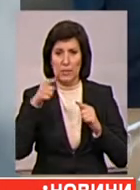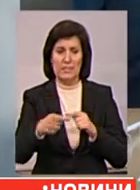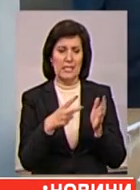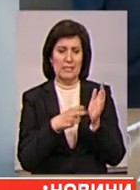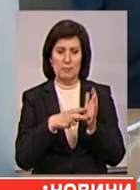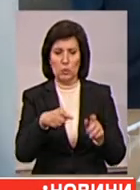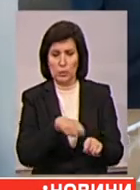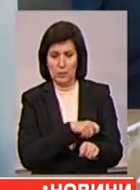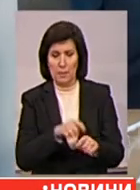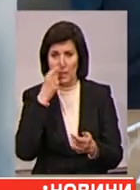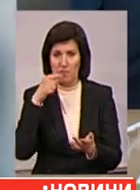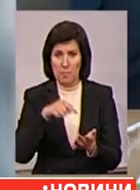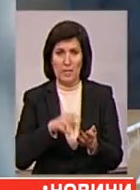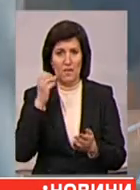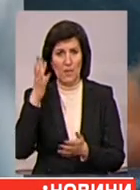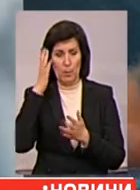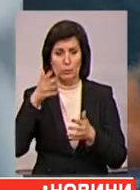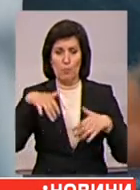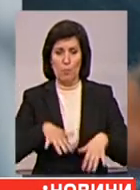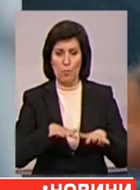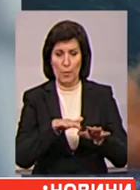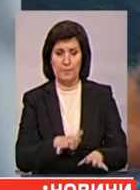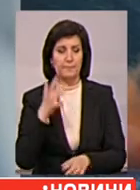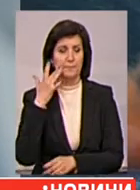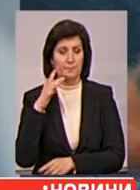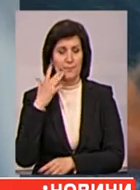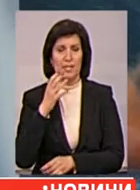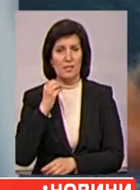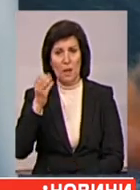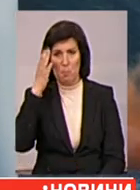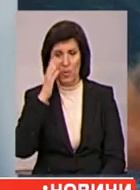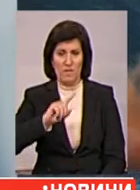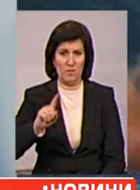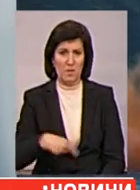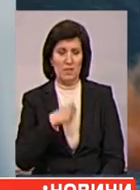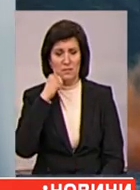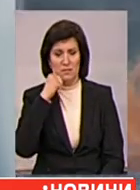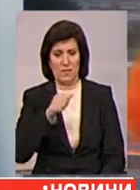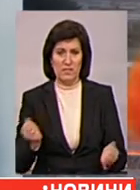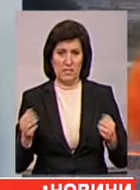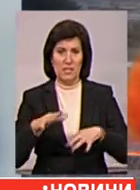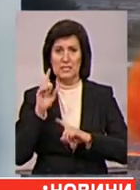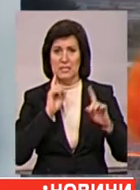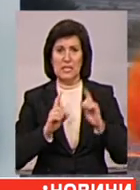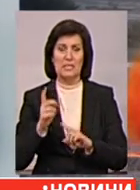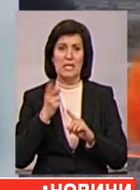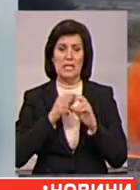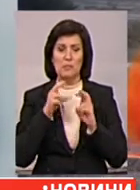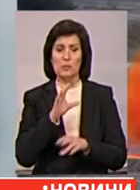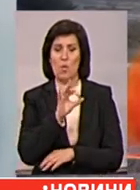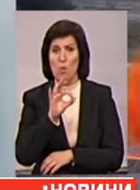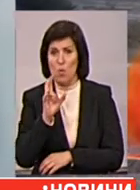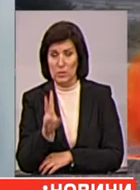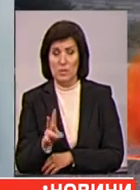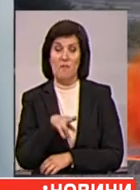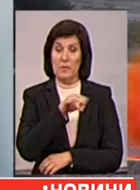700 кілометрів і впала в Японському морі. Сполучені Штати та Японія вимагають завтра скликати засідання Радбезу ООН. У